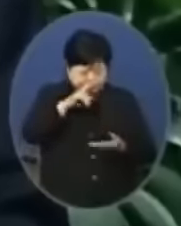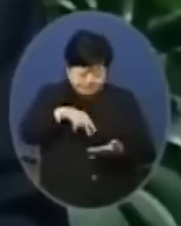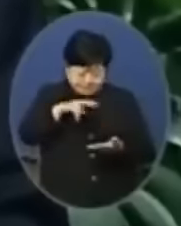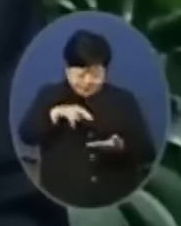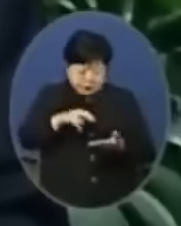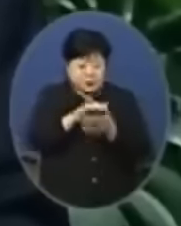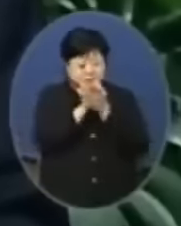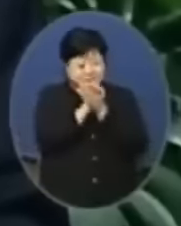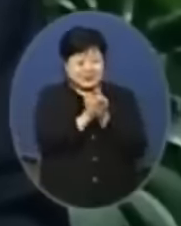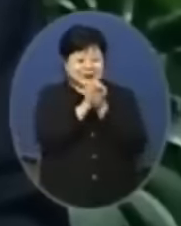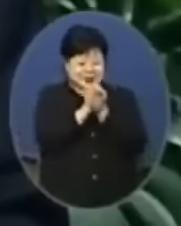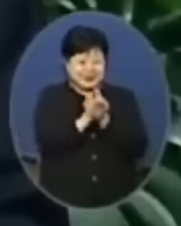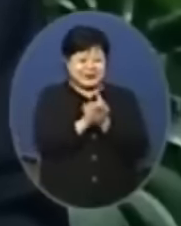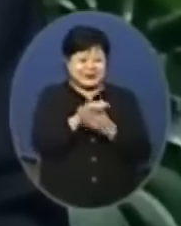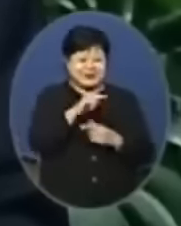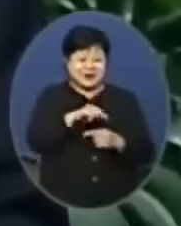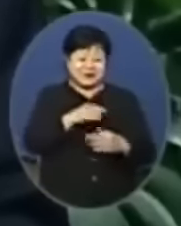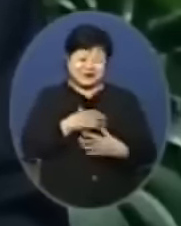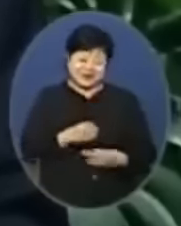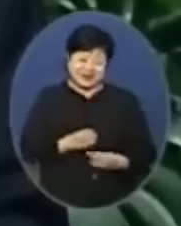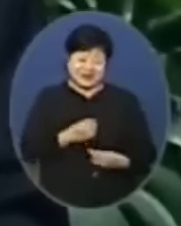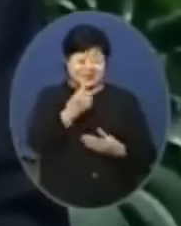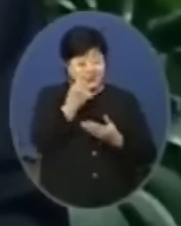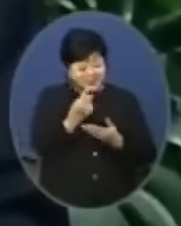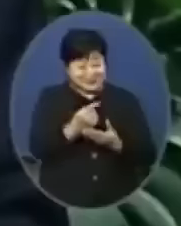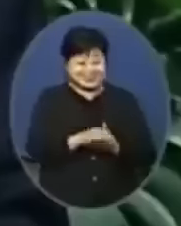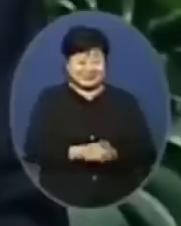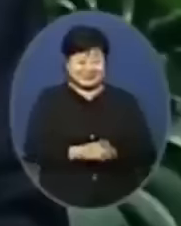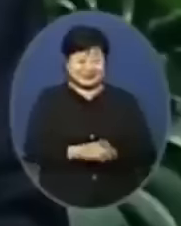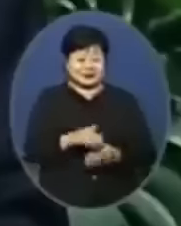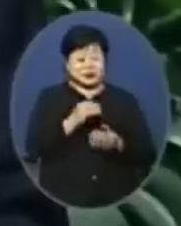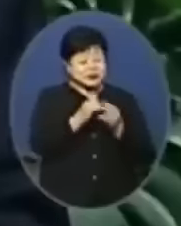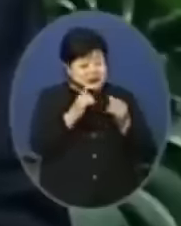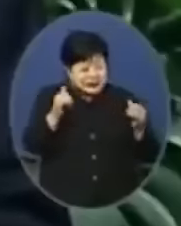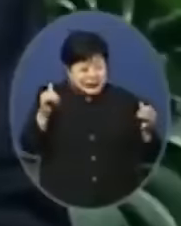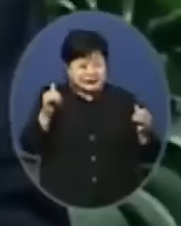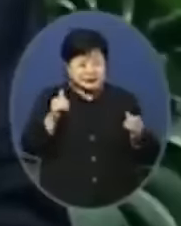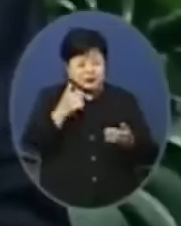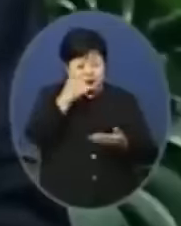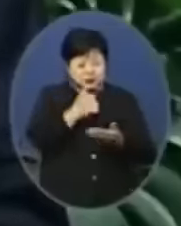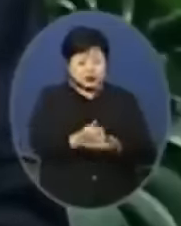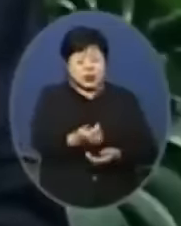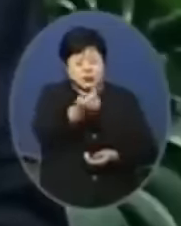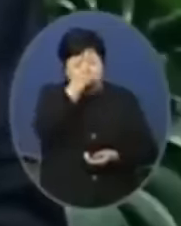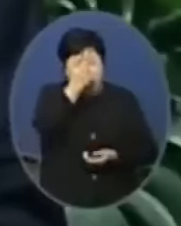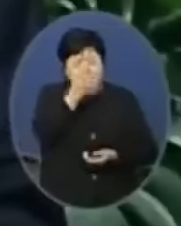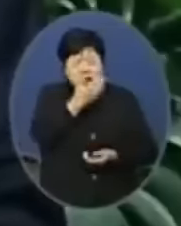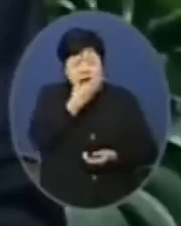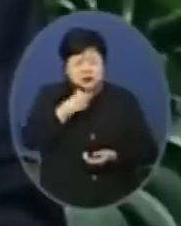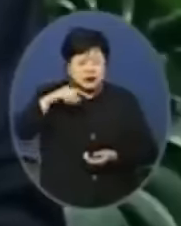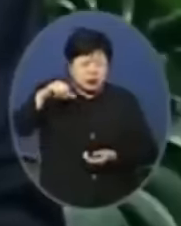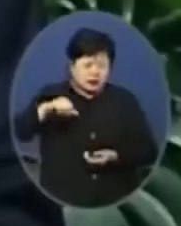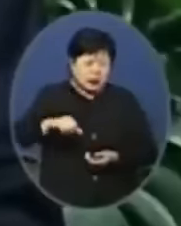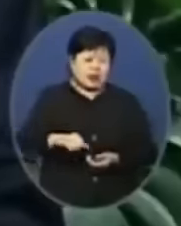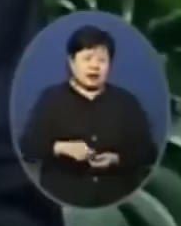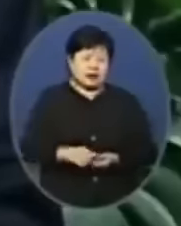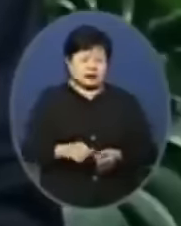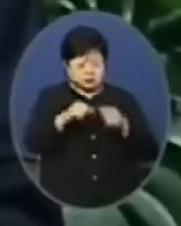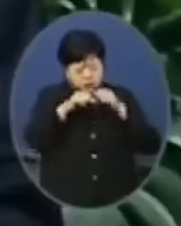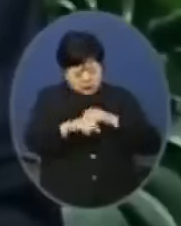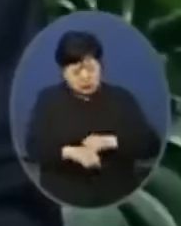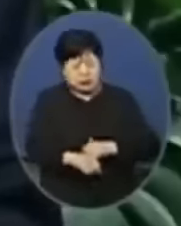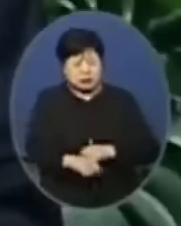읽고 기도하면 또 마음의 평안이 오는 것입니다. 모든 사람은 죄책의 절망이 있고 허무와 무의미의 절망이